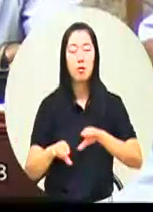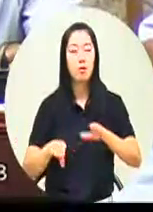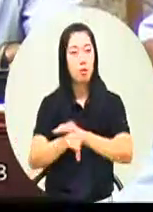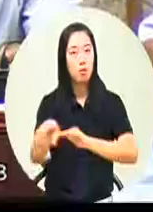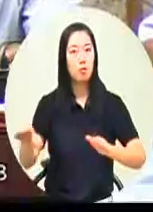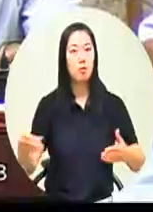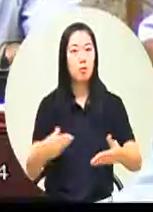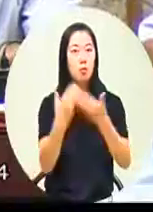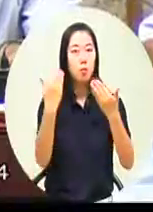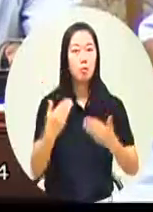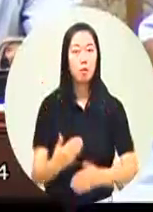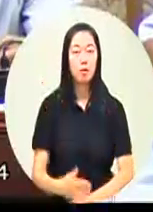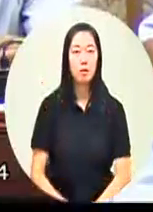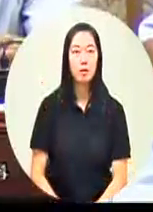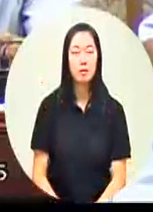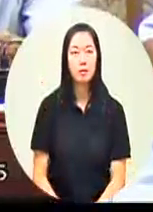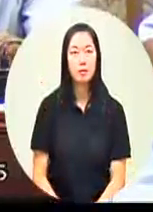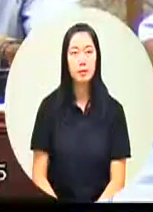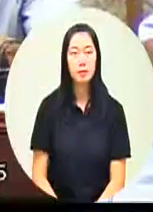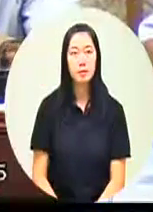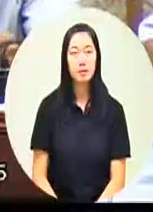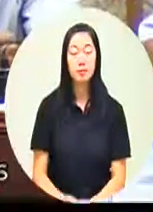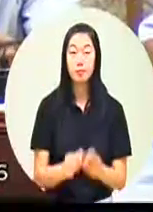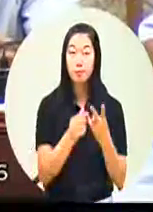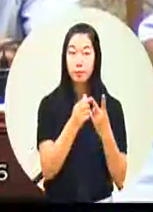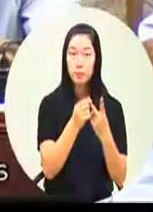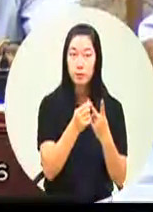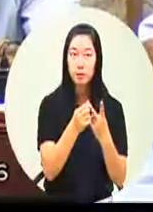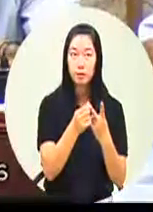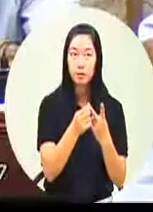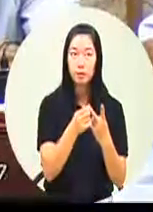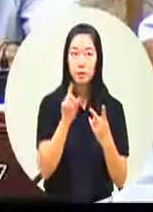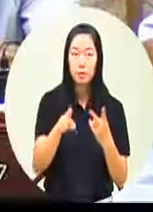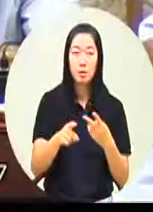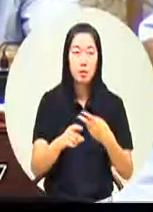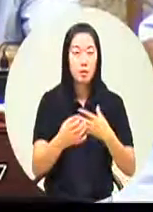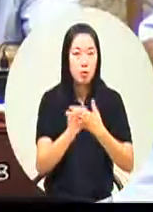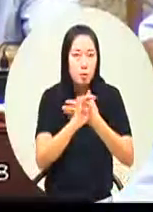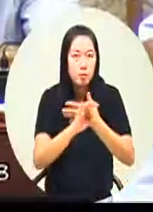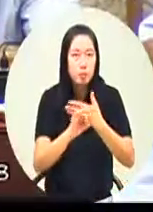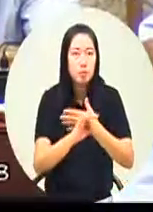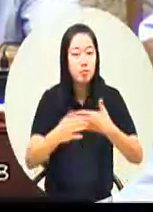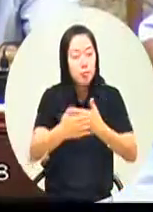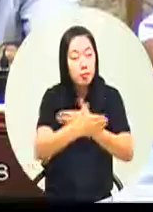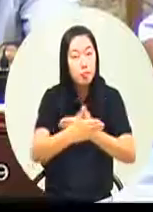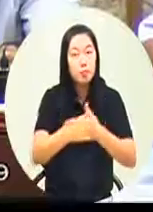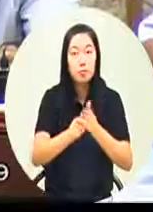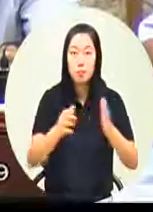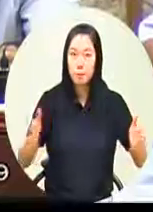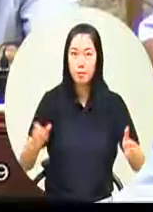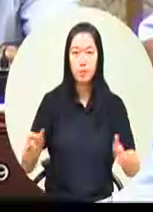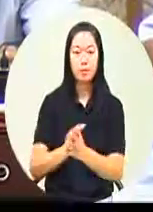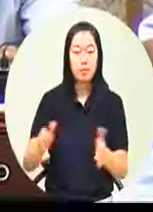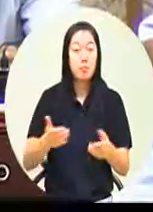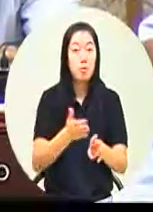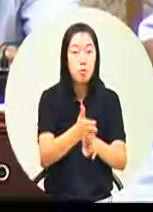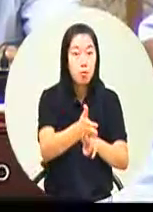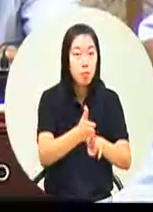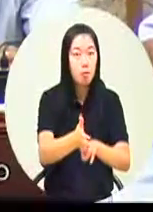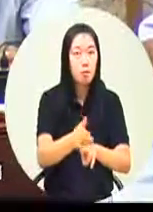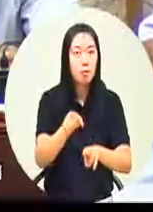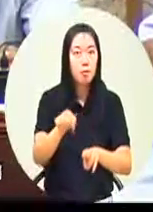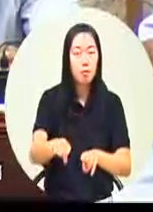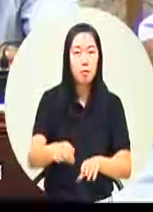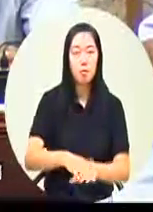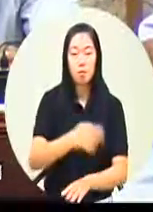轨有一个碰触的情形。那第二件事情是在营运阶段部分，那个轻轨的部分，那个发